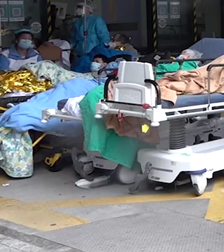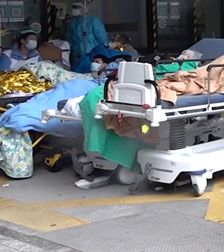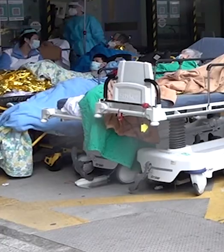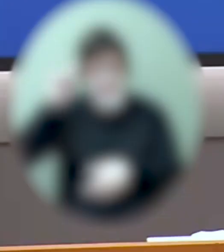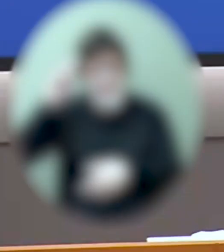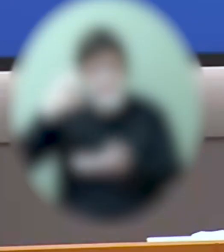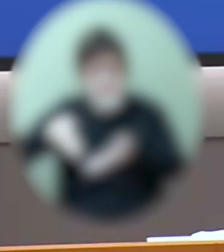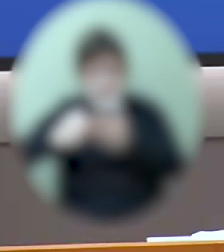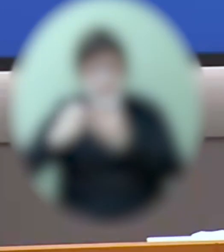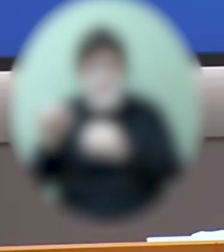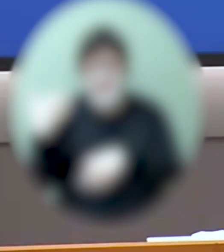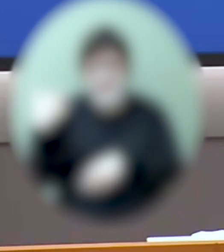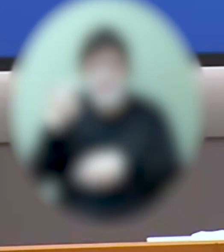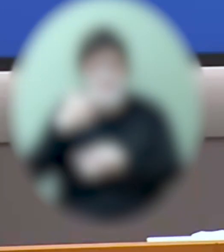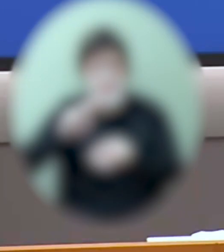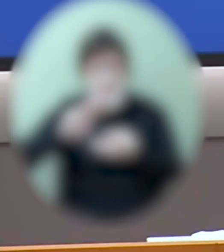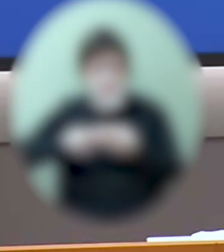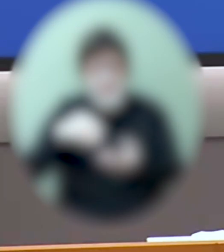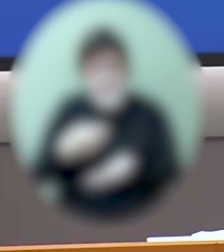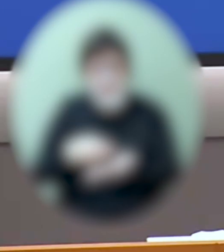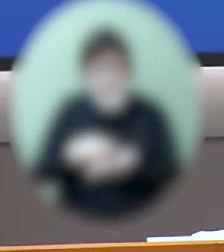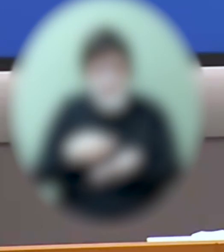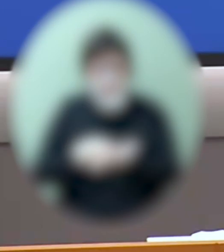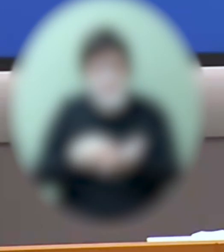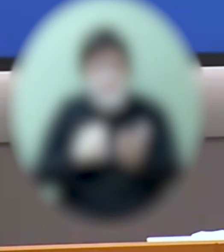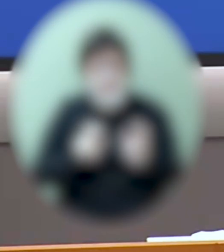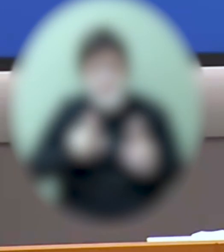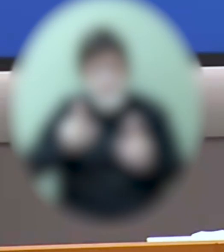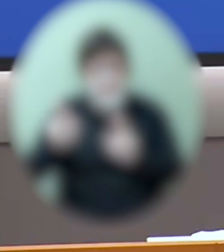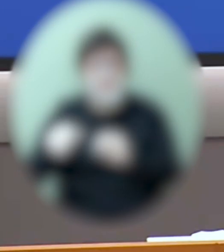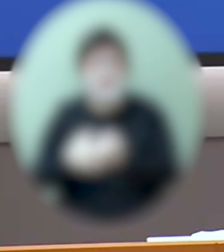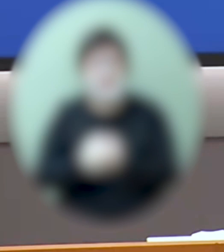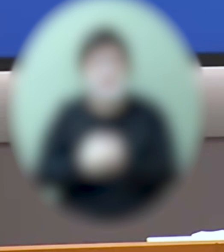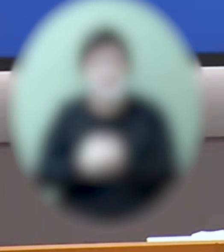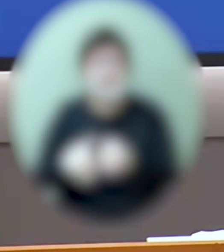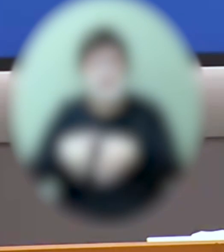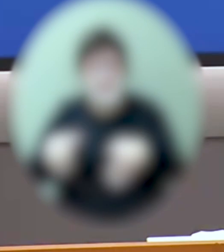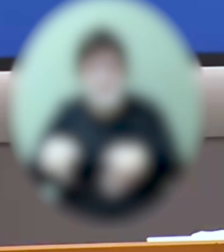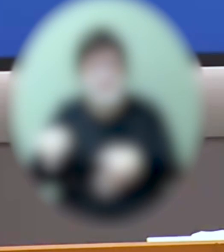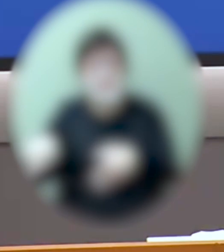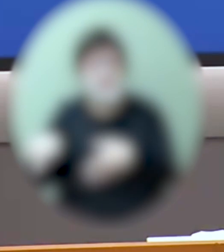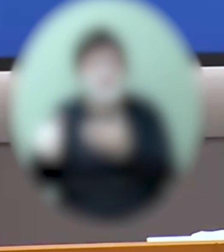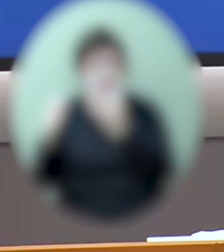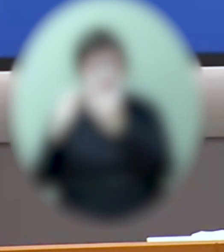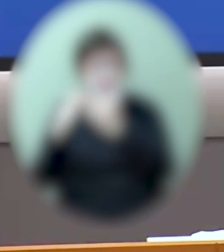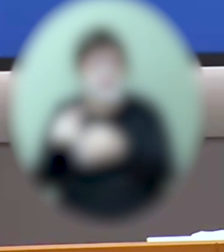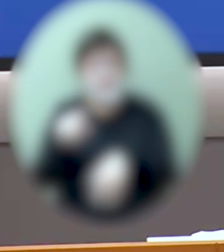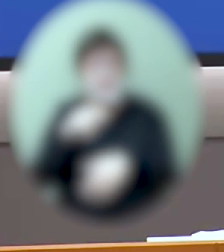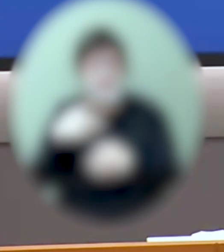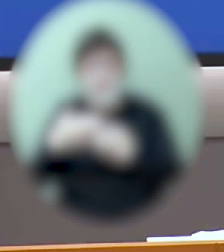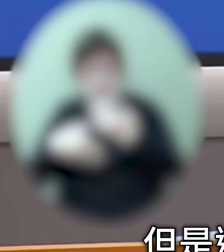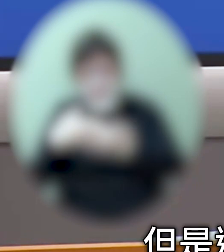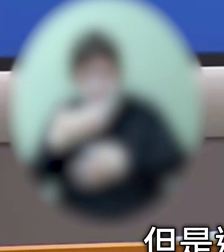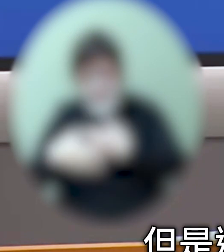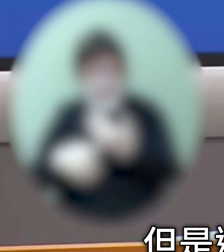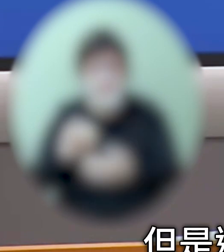購物城，所有東西都會準備好了，到個時機一到的時候，我們就會通知市民我們就進行這個